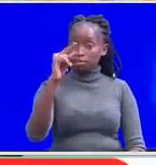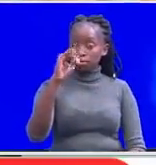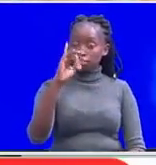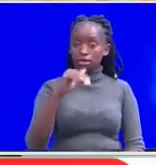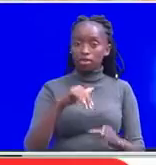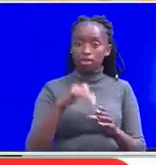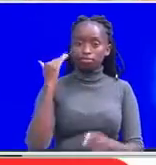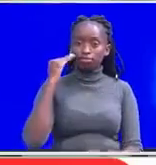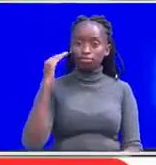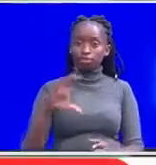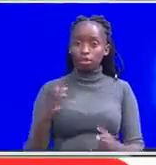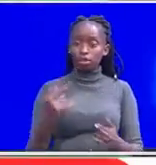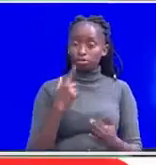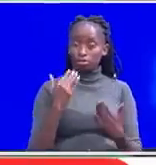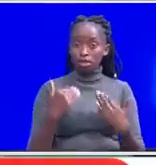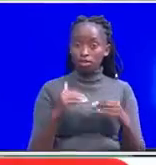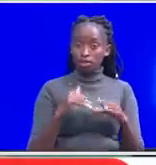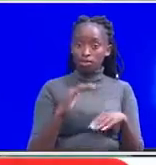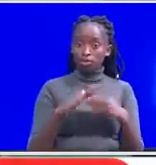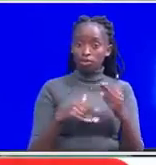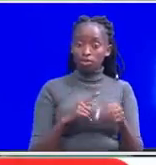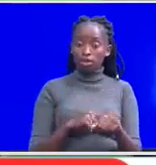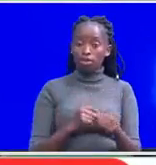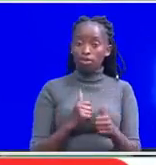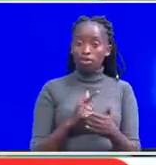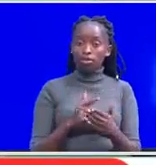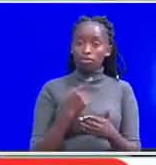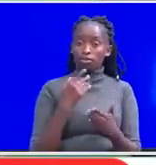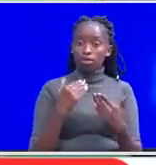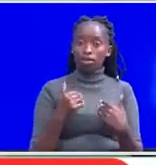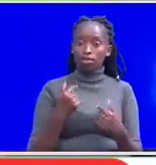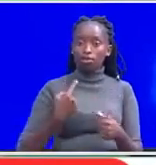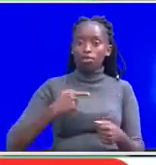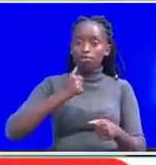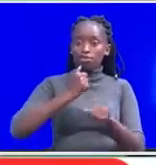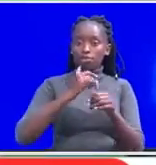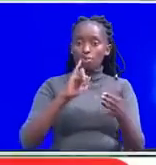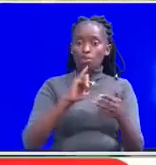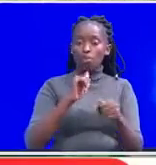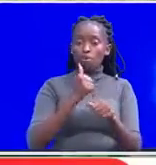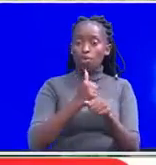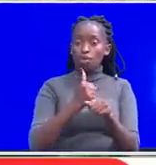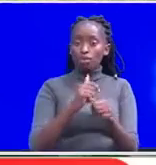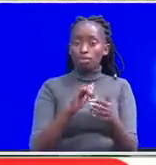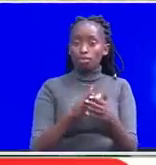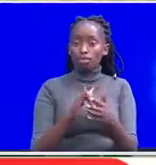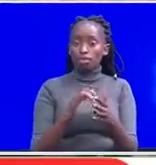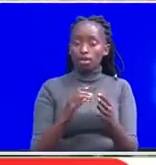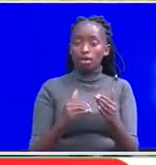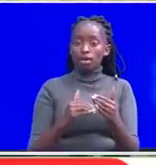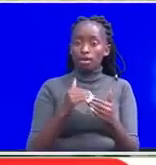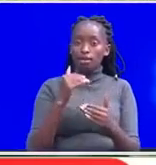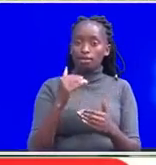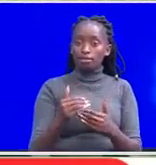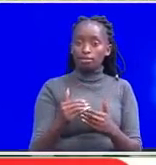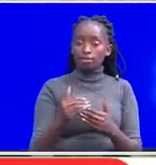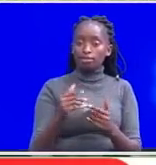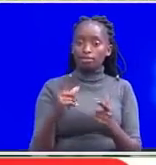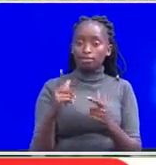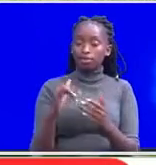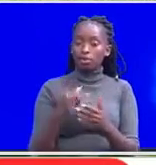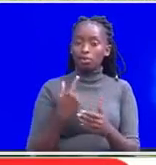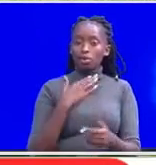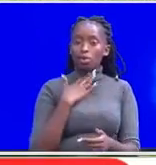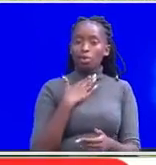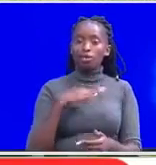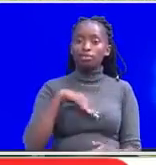amesisitiza kuwa msimu huu walimu watafanya kazi hiyo tu baada ya makubaliano mwafaka. Hatutaki kufa kwanza ndio tuende mikundi. We